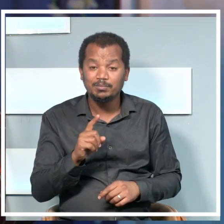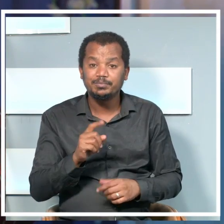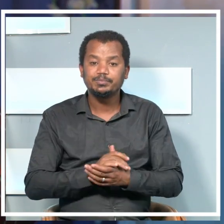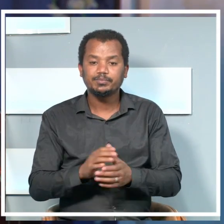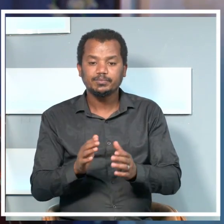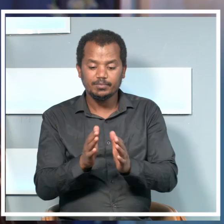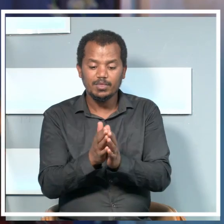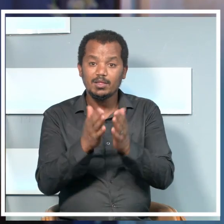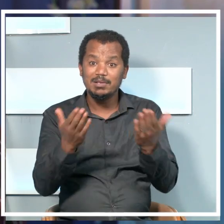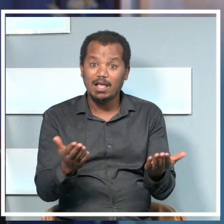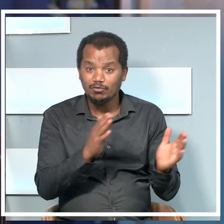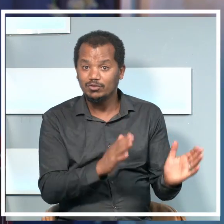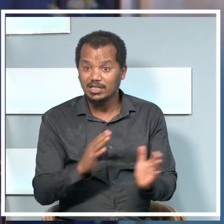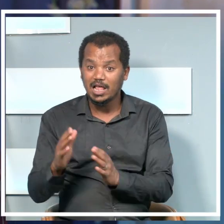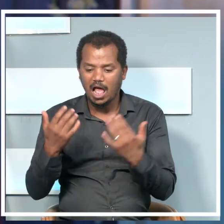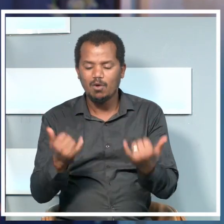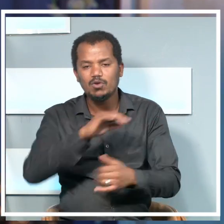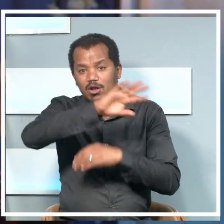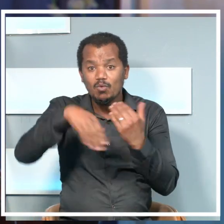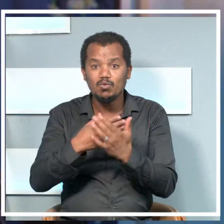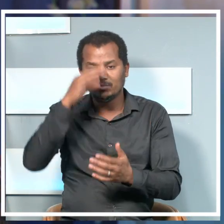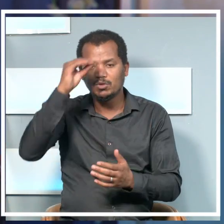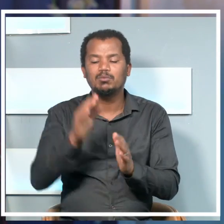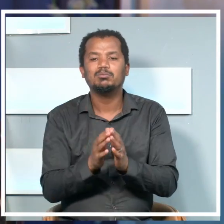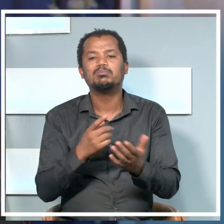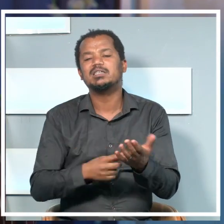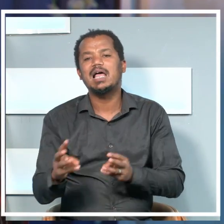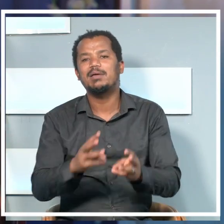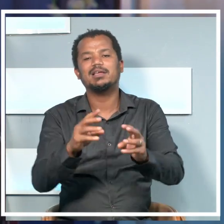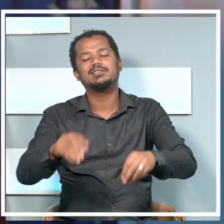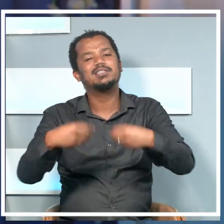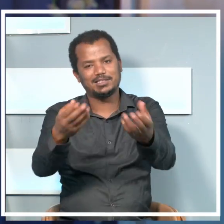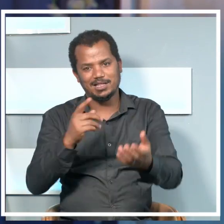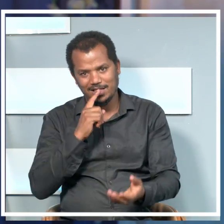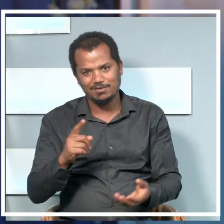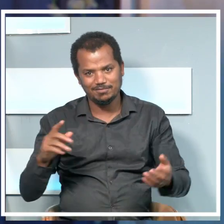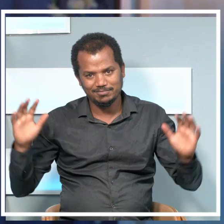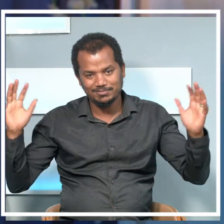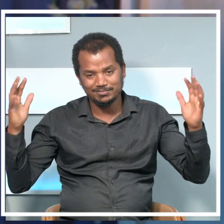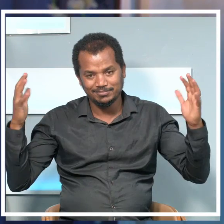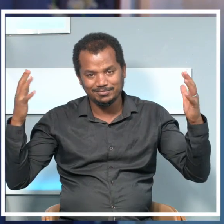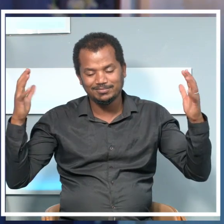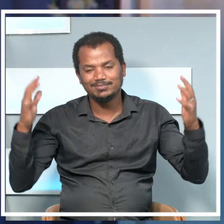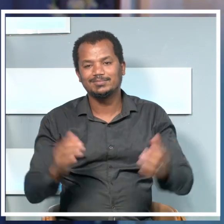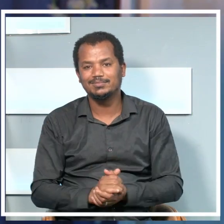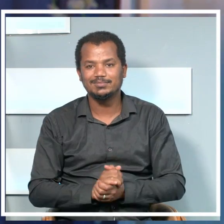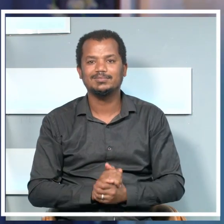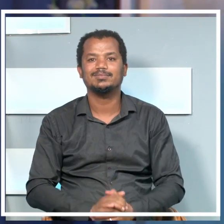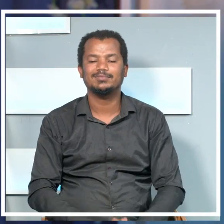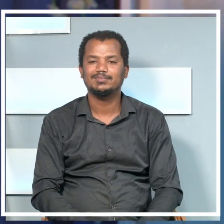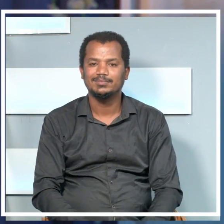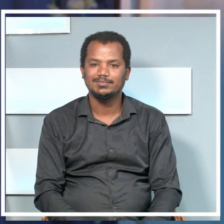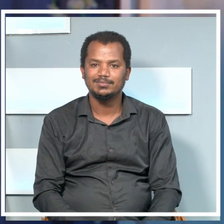ነው መጻፉ ተስተካክሎ አሁን ለሁሉም ሰው በዛ መንገድ እየተመራበት ነው ያለው ማለት